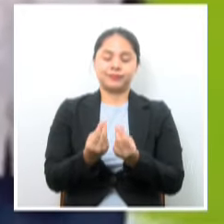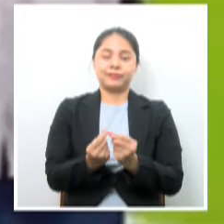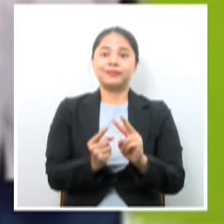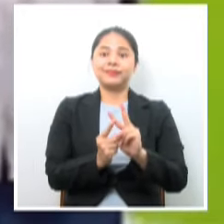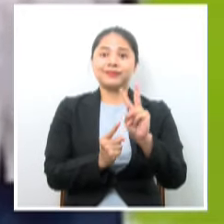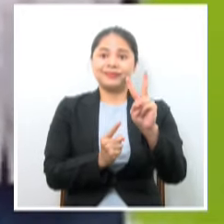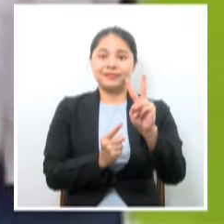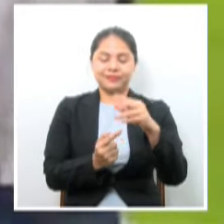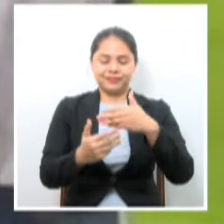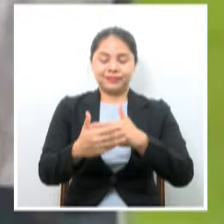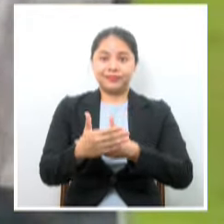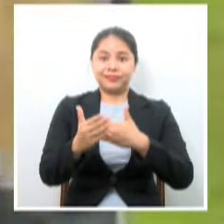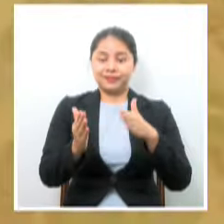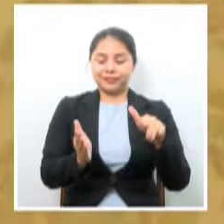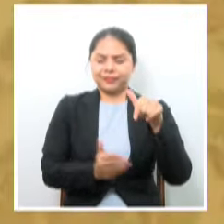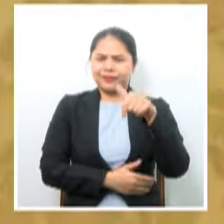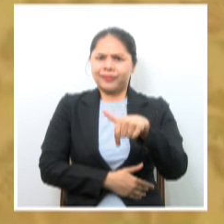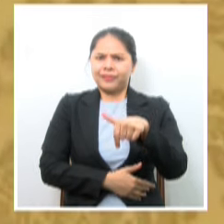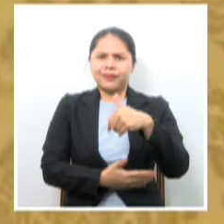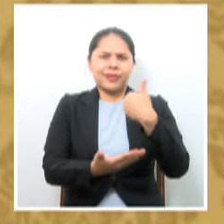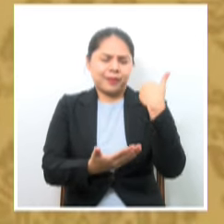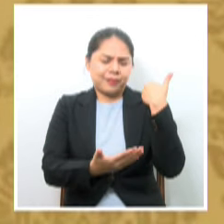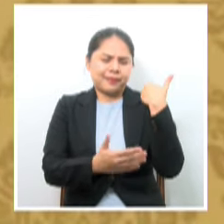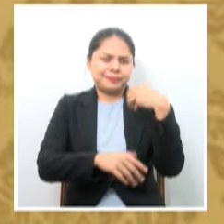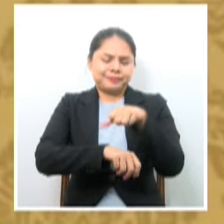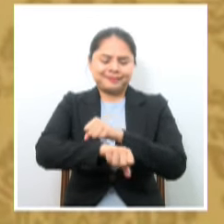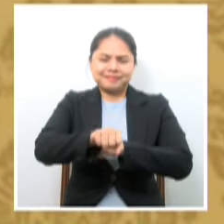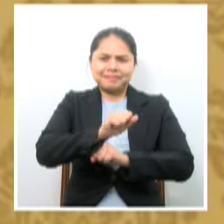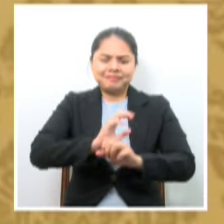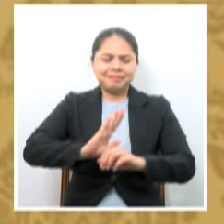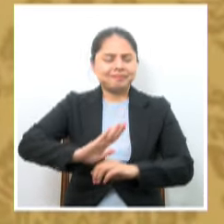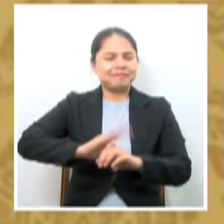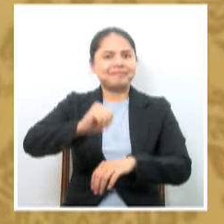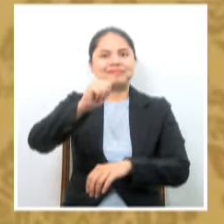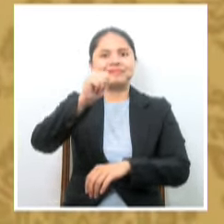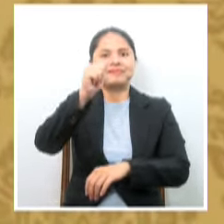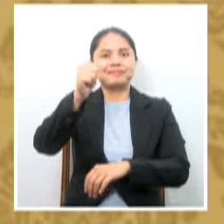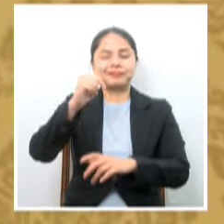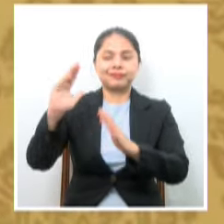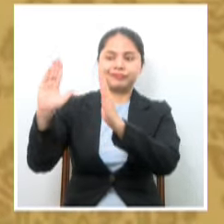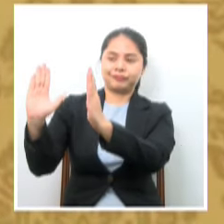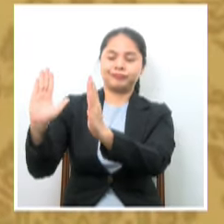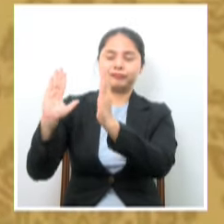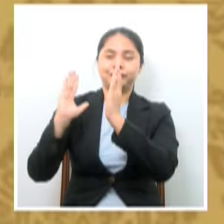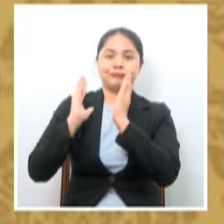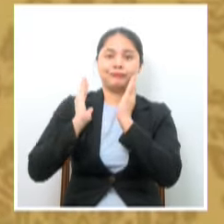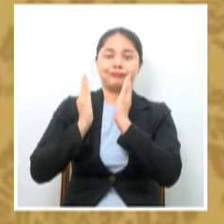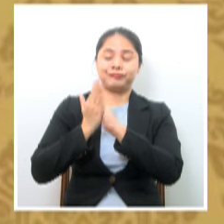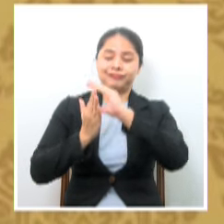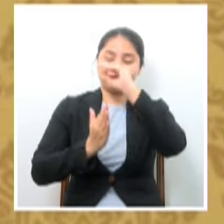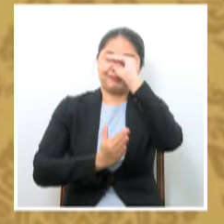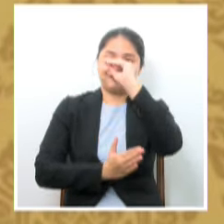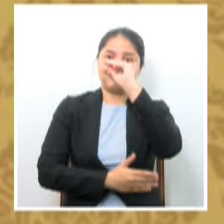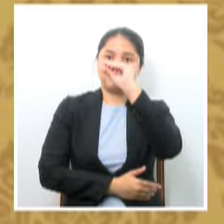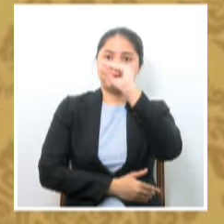งเรียนมีวิธีปฏิบัติที่เป็นเลิศ Best Practice การน้อมนำพระบรมราโชบายด้านการศึกษาของ